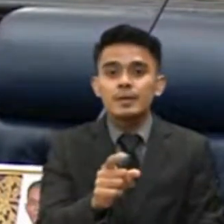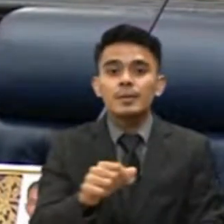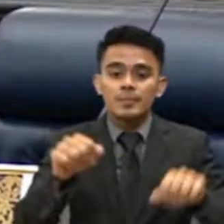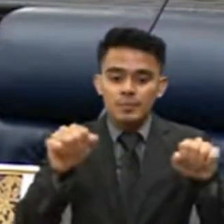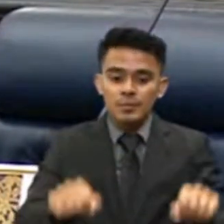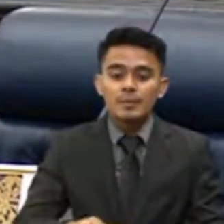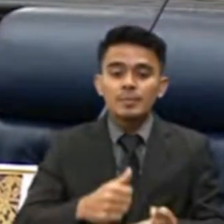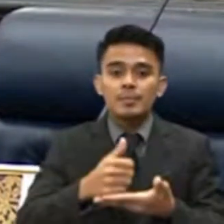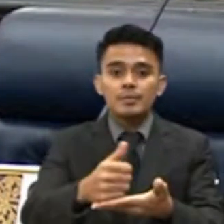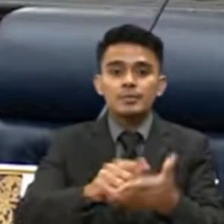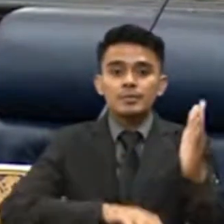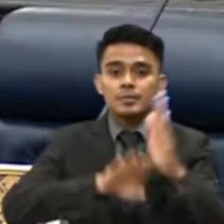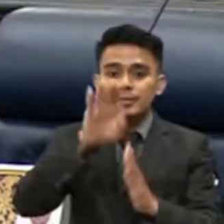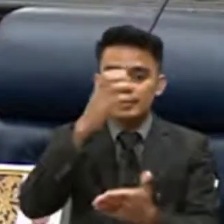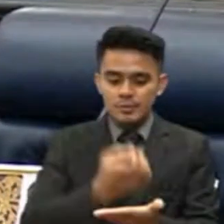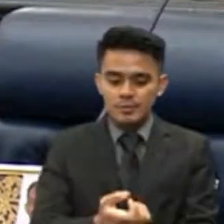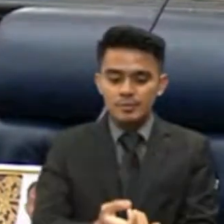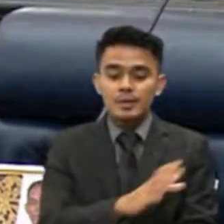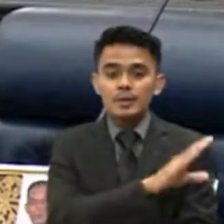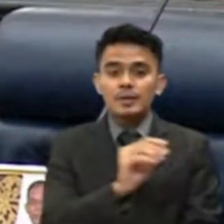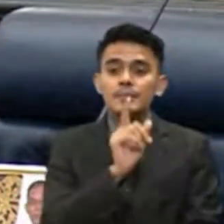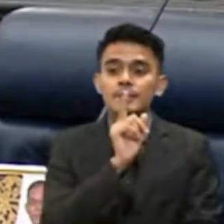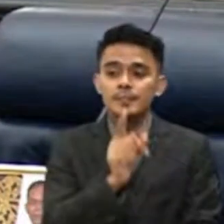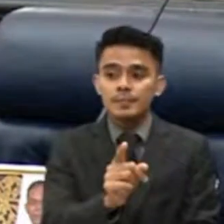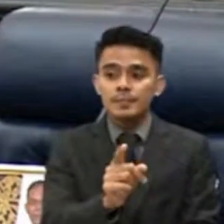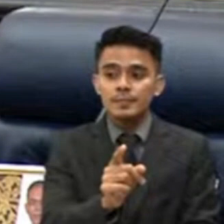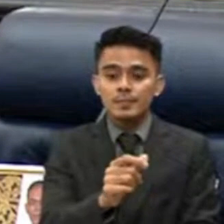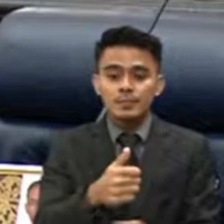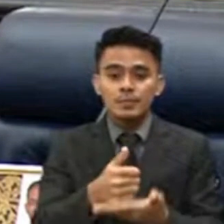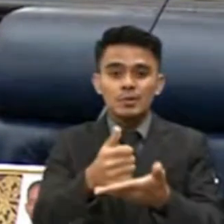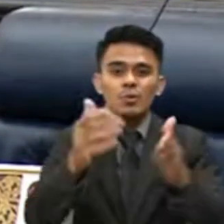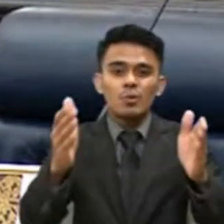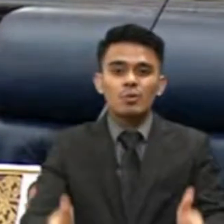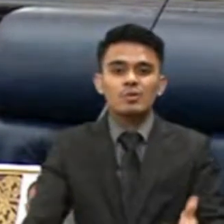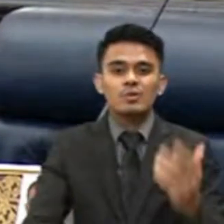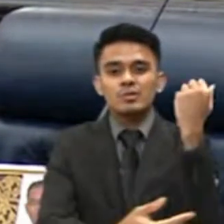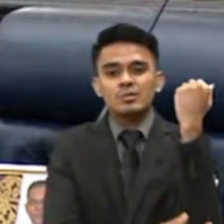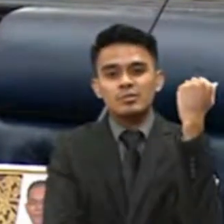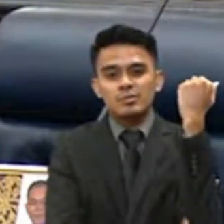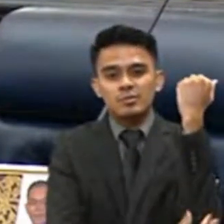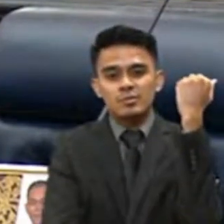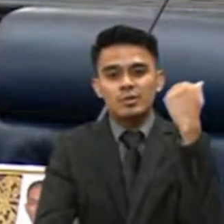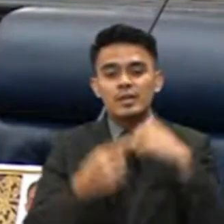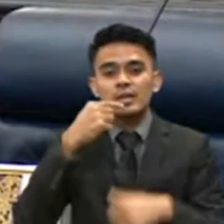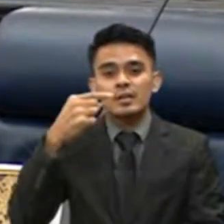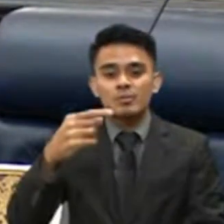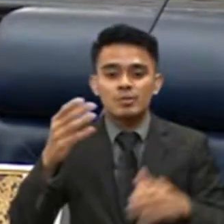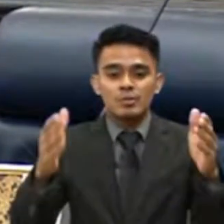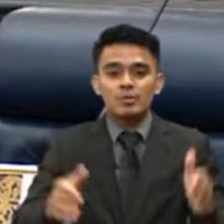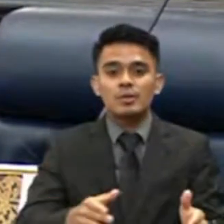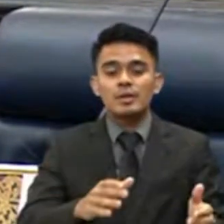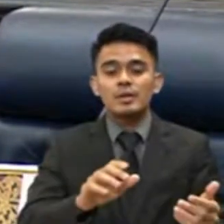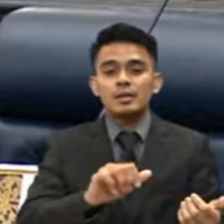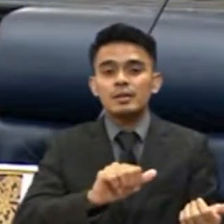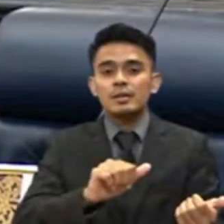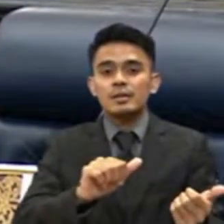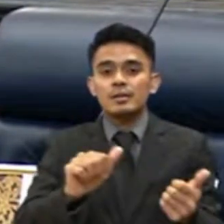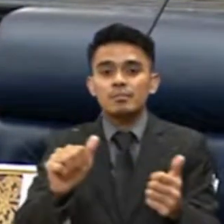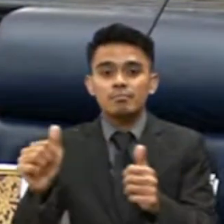dapat membantu pemulihan ekonomi dan yang pasti nampak bantu golongan rentan yang disebutkan oleh yang tidak